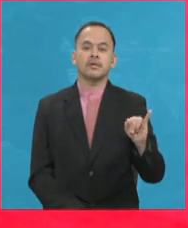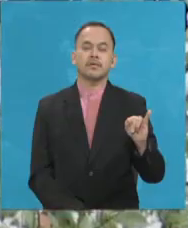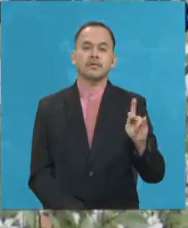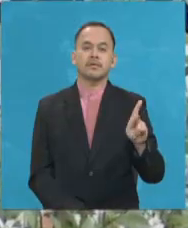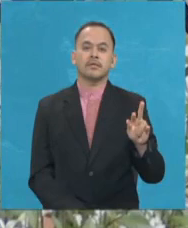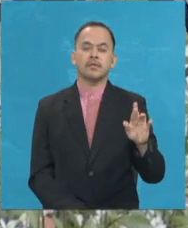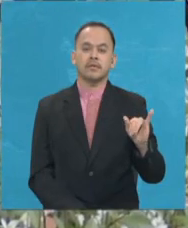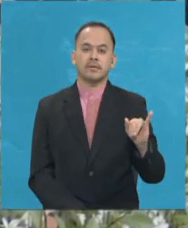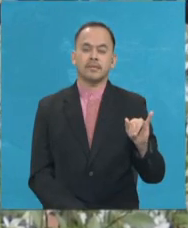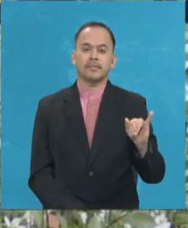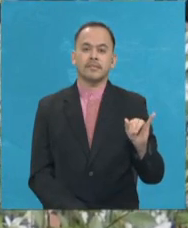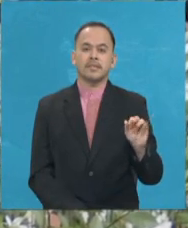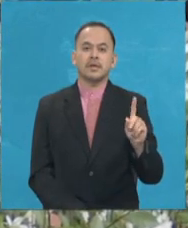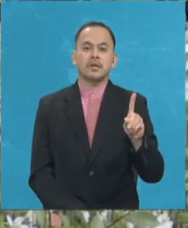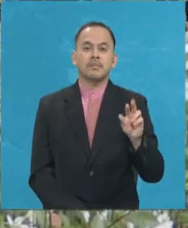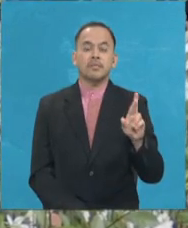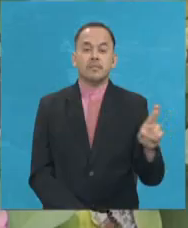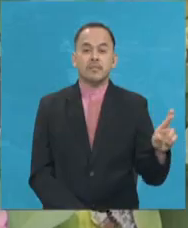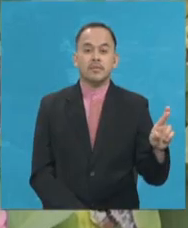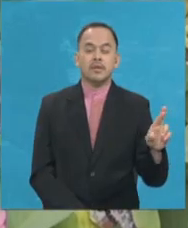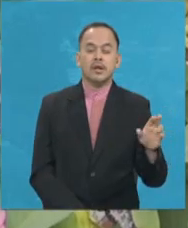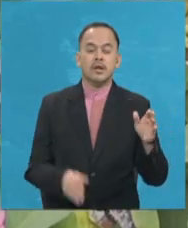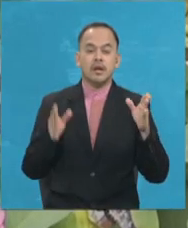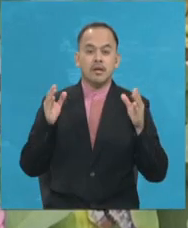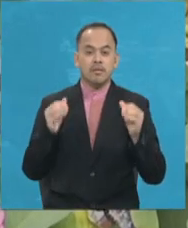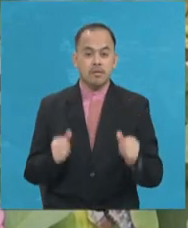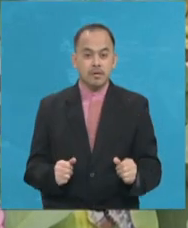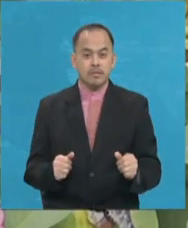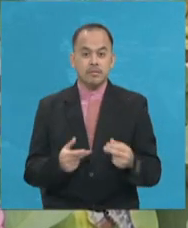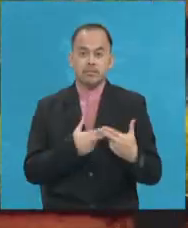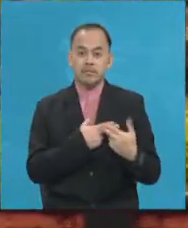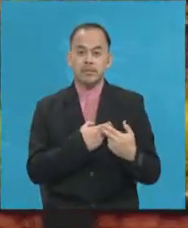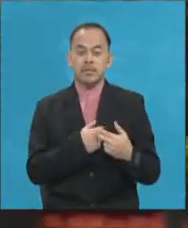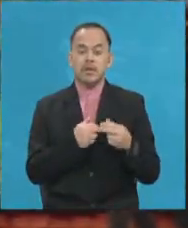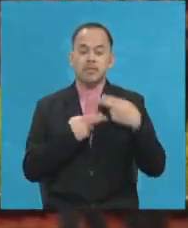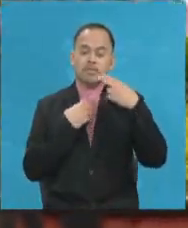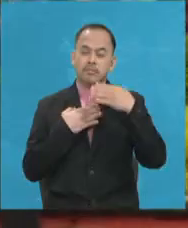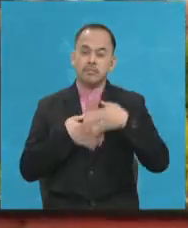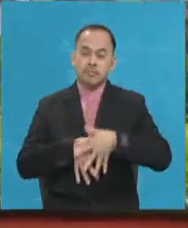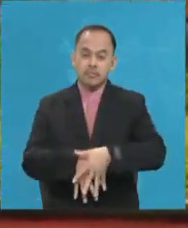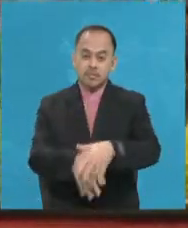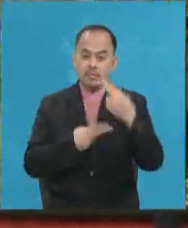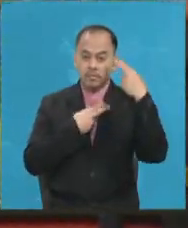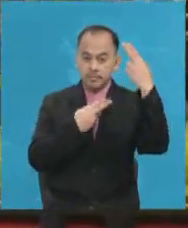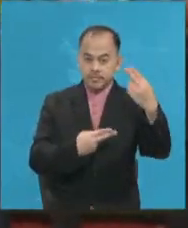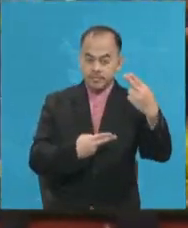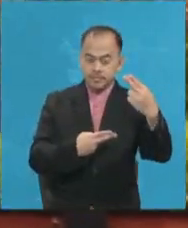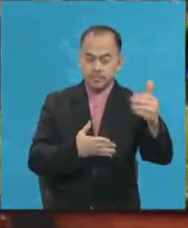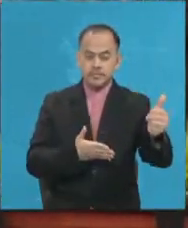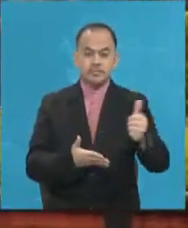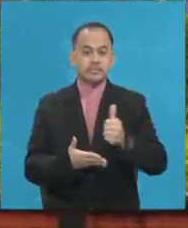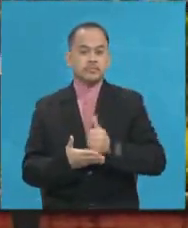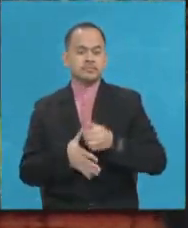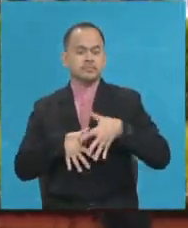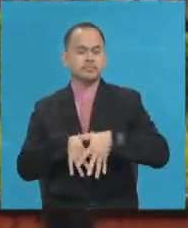1138 anggota terlibat dalam istiadat barisan kehormatan kehadiran para anggota ini menunjukkan komitmen